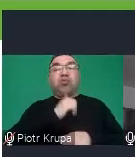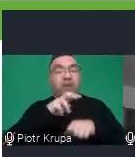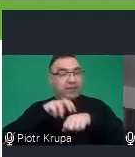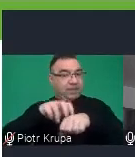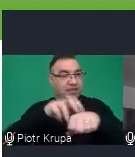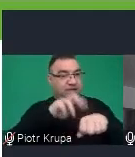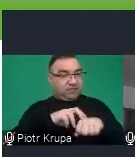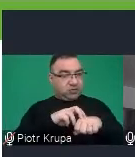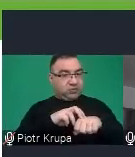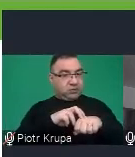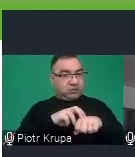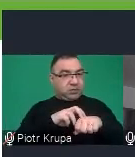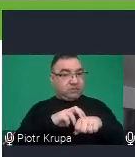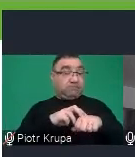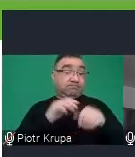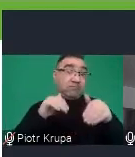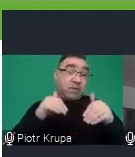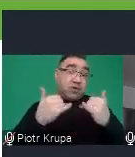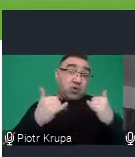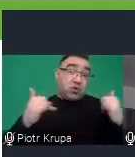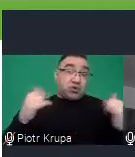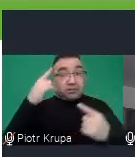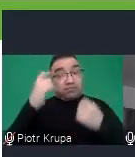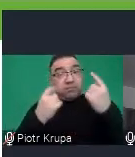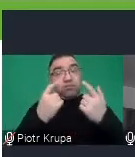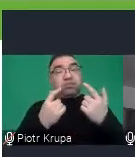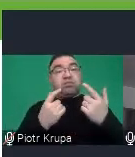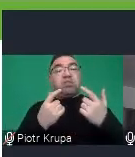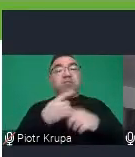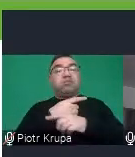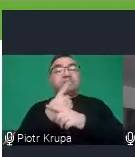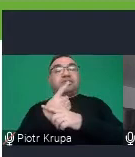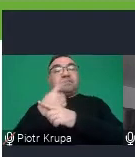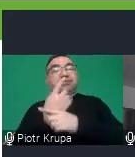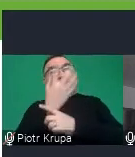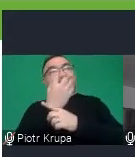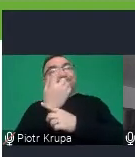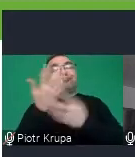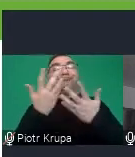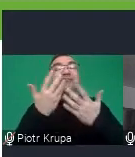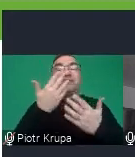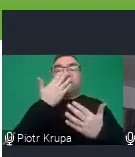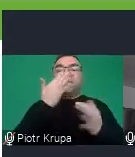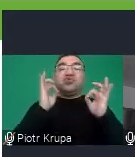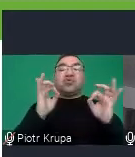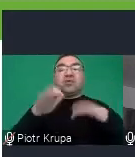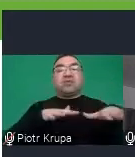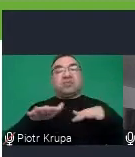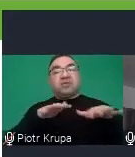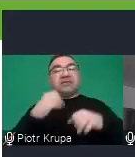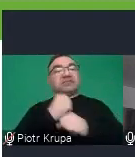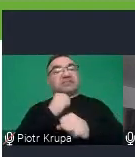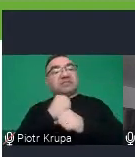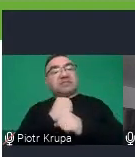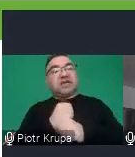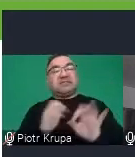w związku z tym mamy szereg punktów pomiarowych, które pozwolą nam dobrać i zoptymalizować pracę